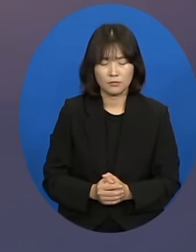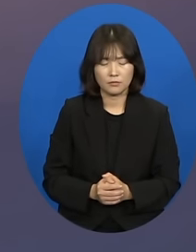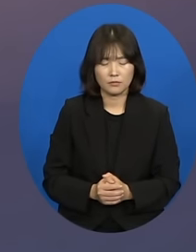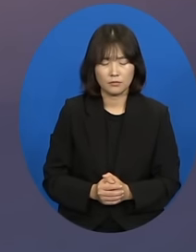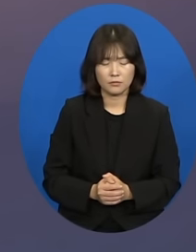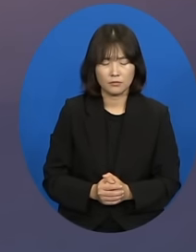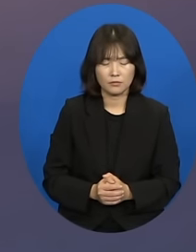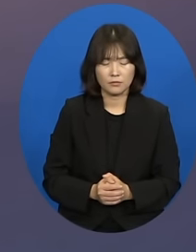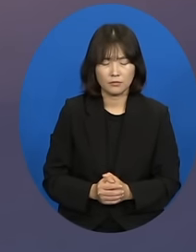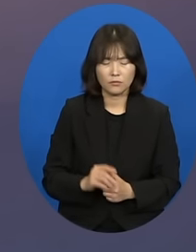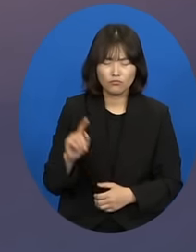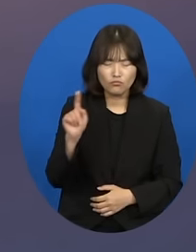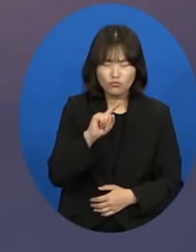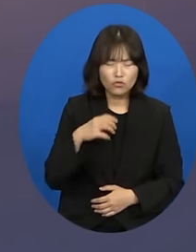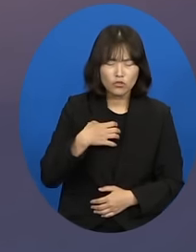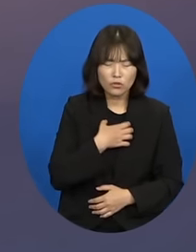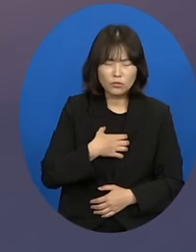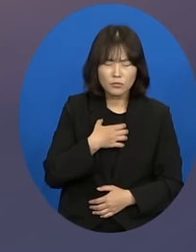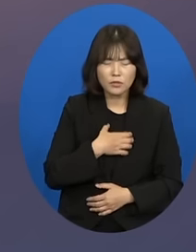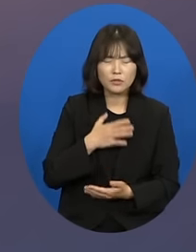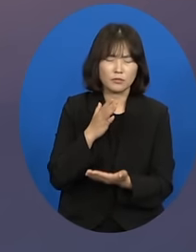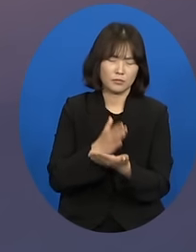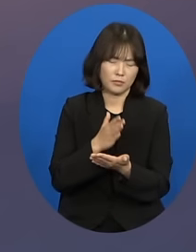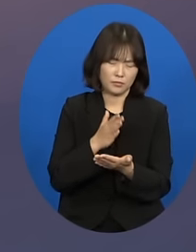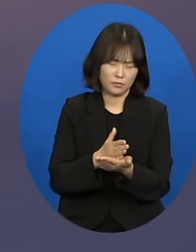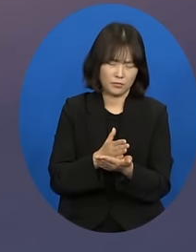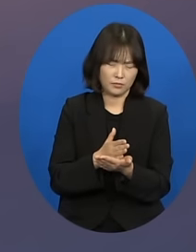아무것도 염려하지 말고